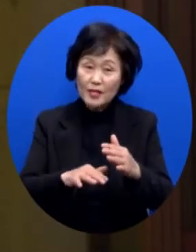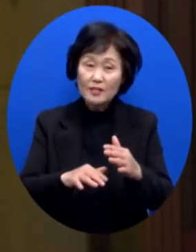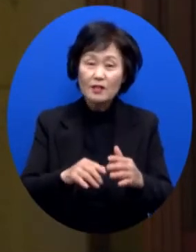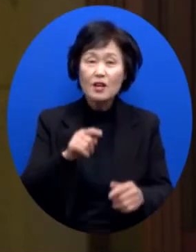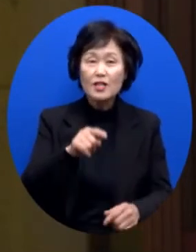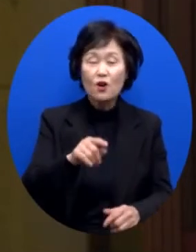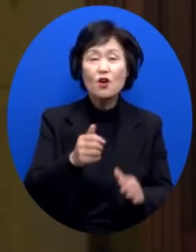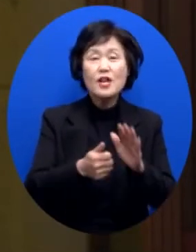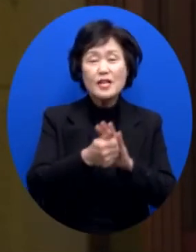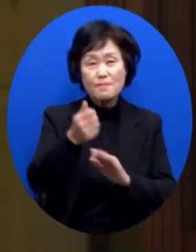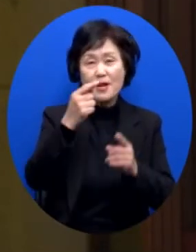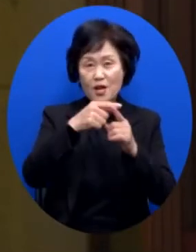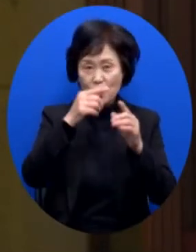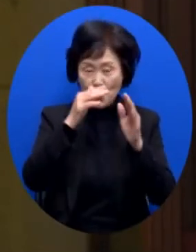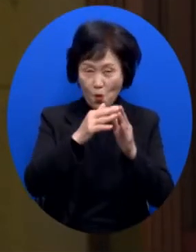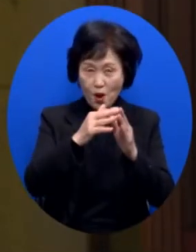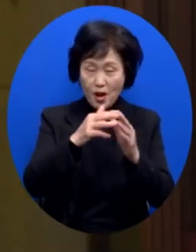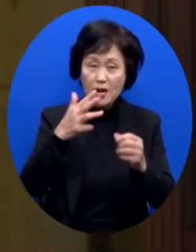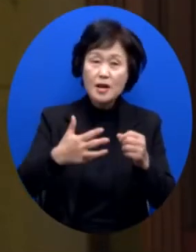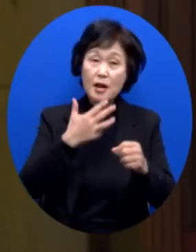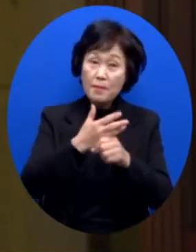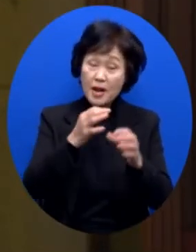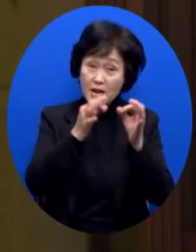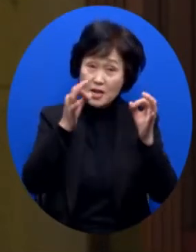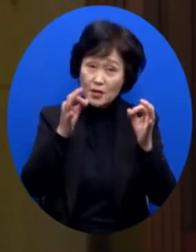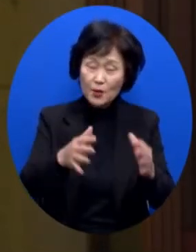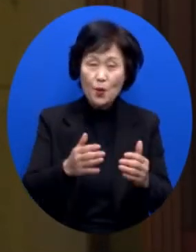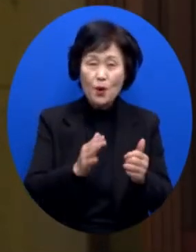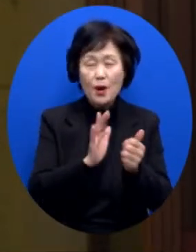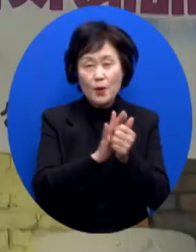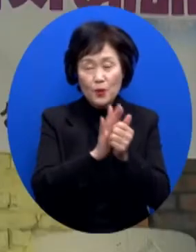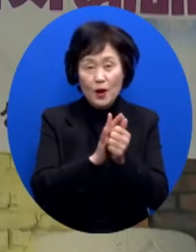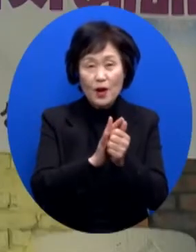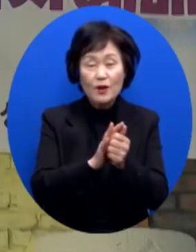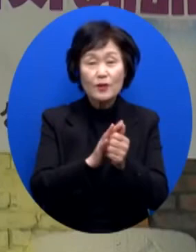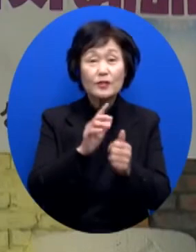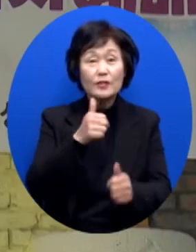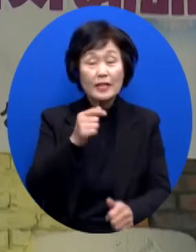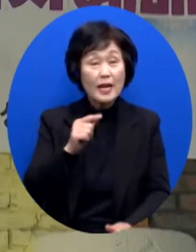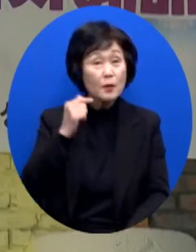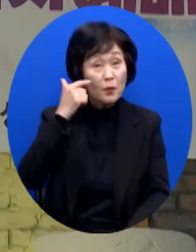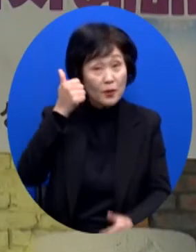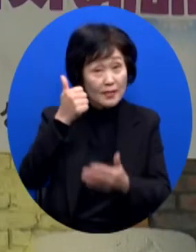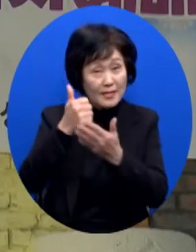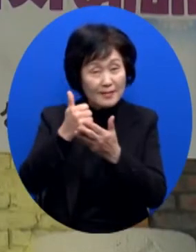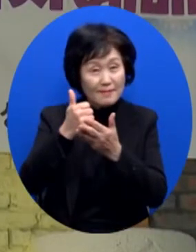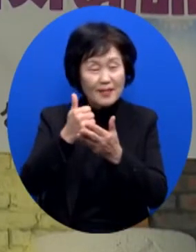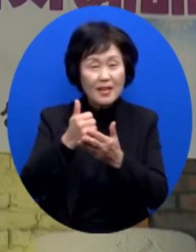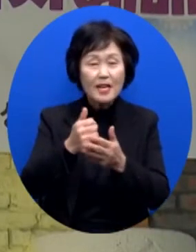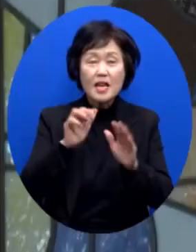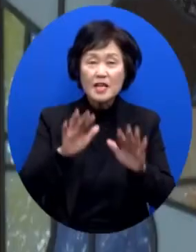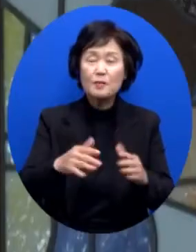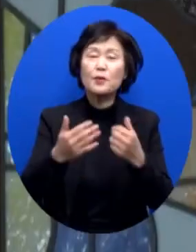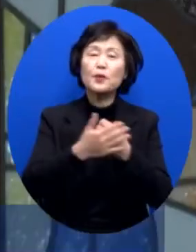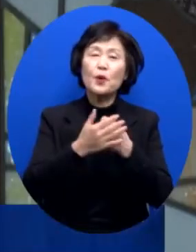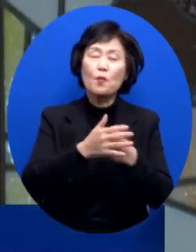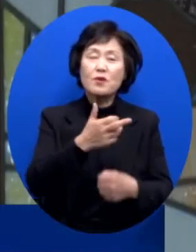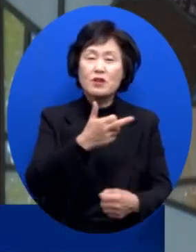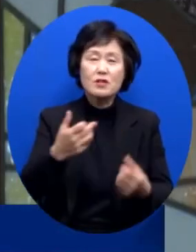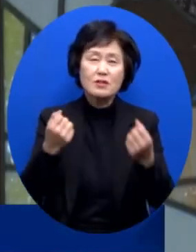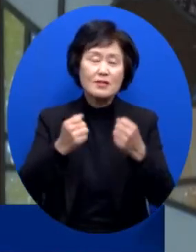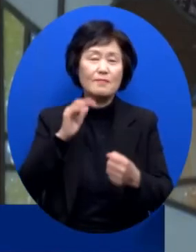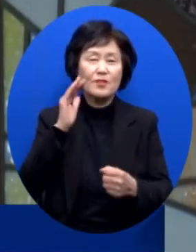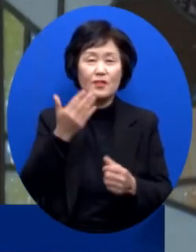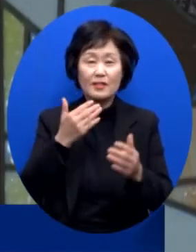제주 희망 교회를 8년간 섬겨온 1 재구 목사에게 이번 재정 지원은 큰 힘이 됐습니다 으